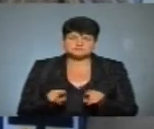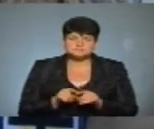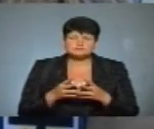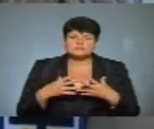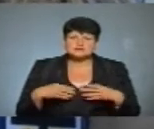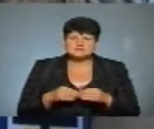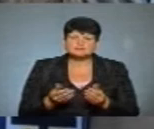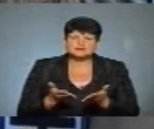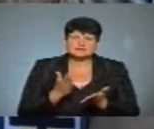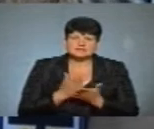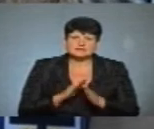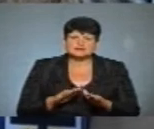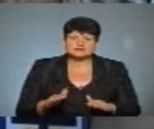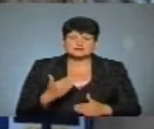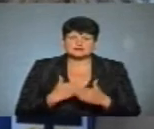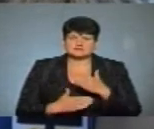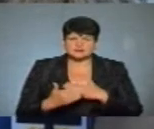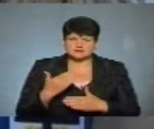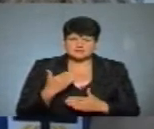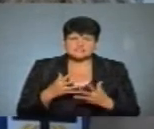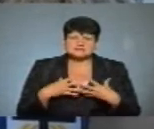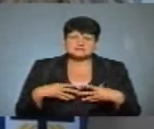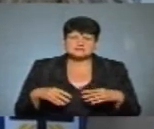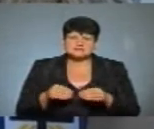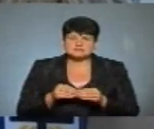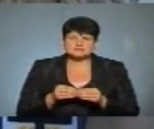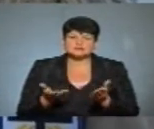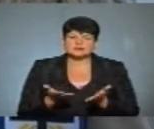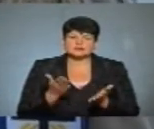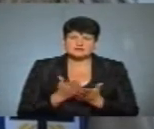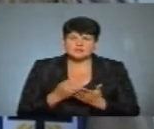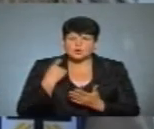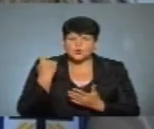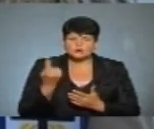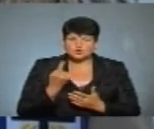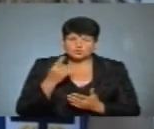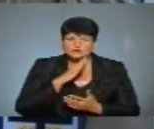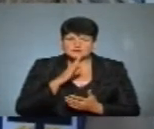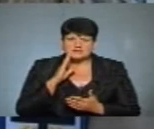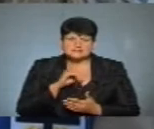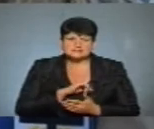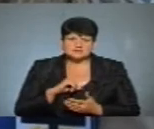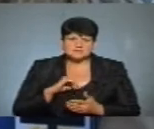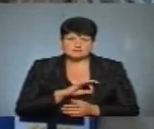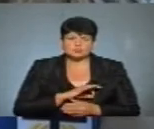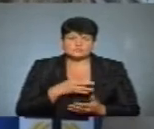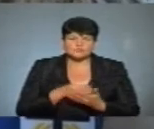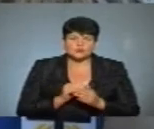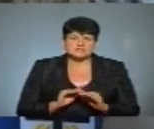де є діти з інвалідністю, сім'ї, де є одинокі матері, які самостійно виховують своїх